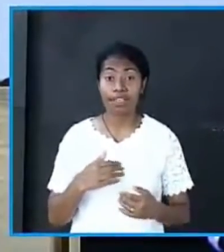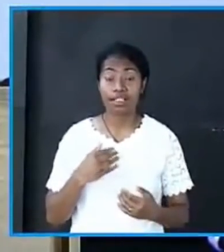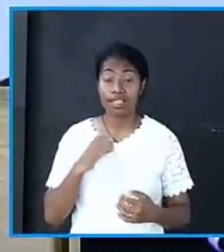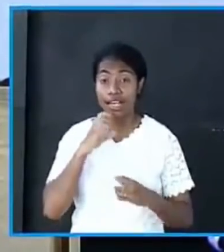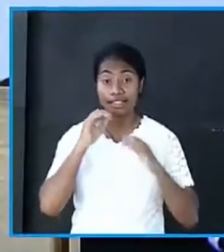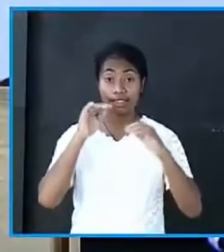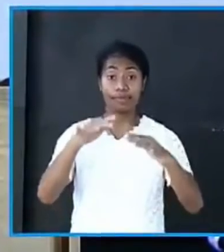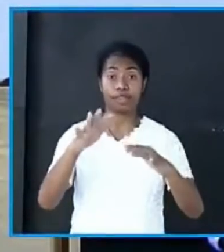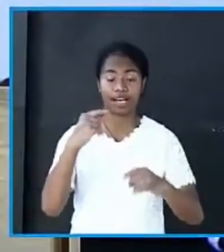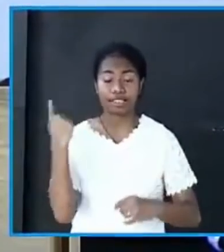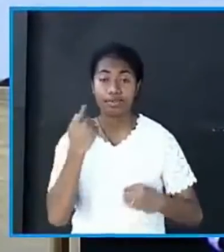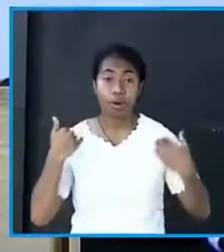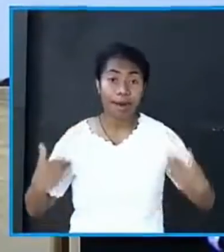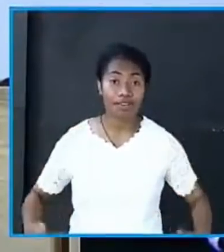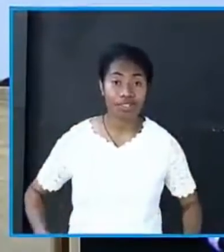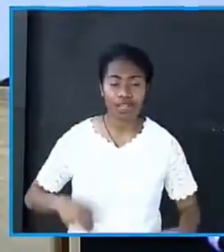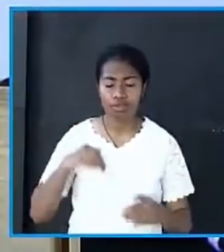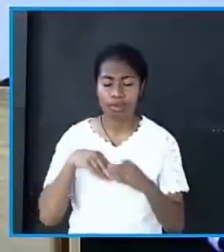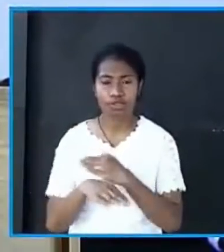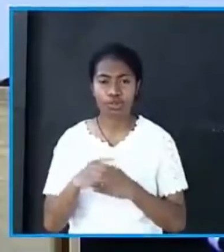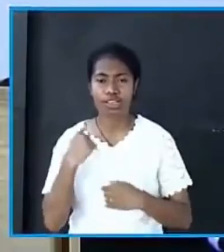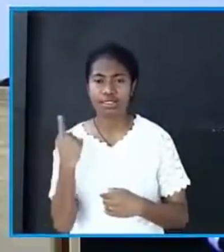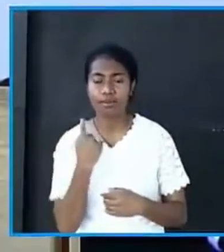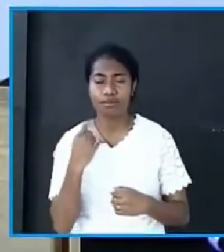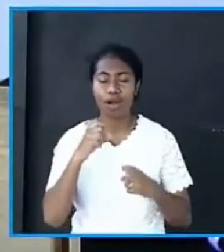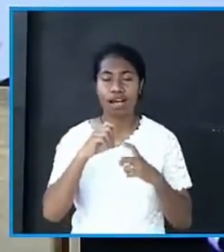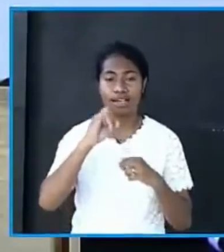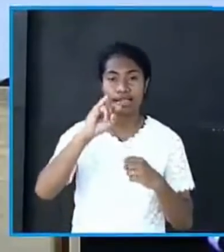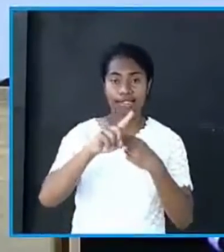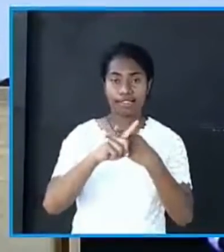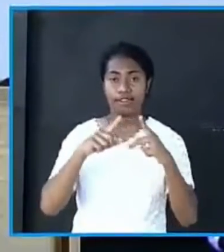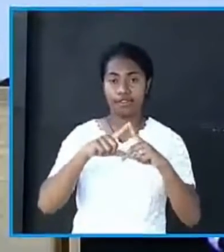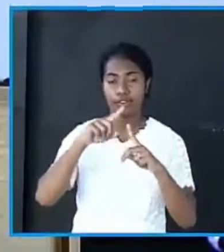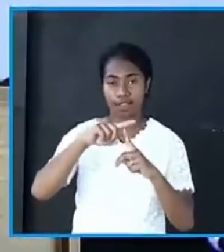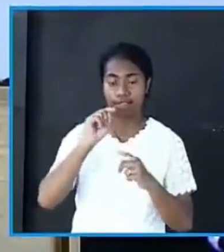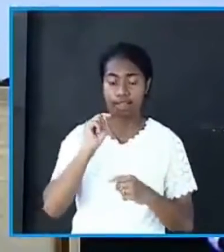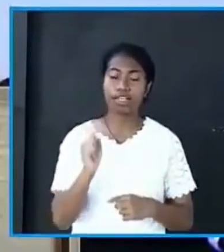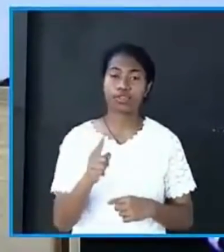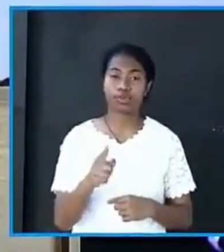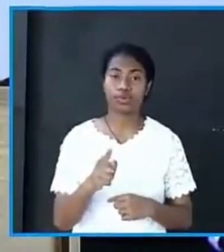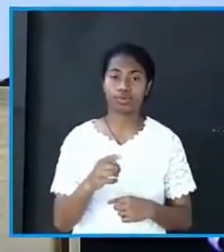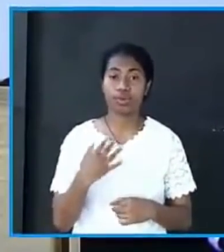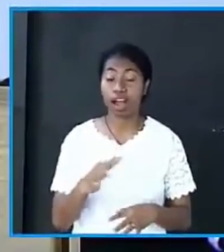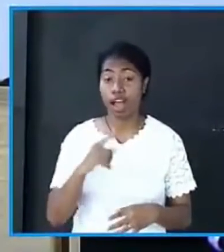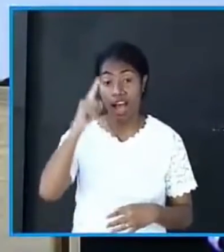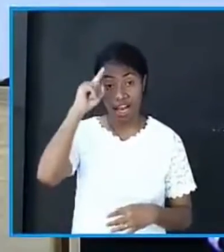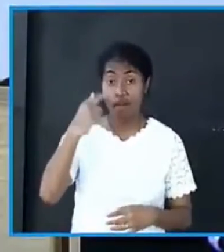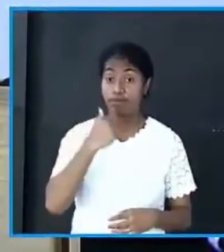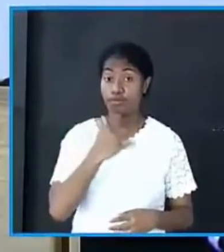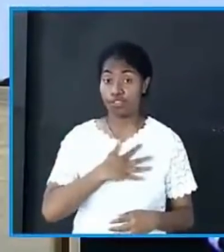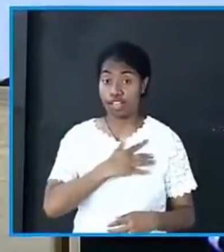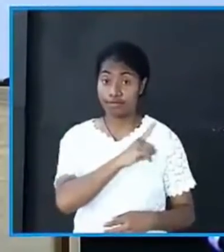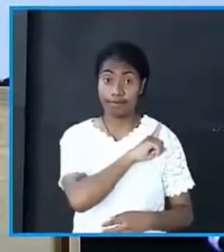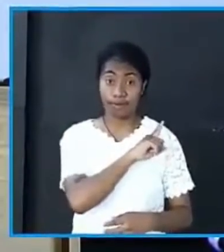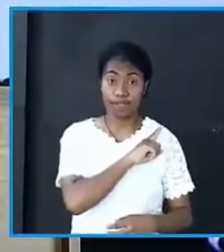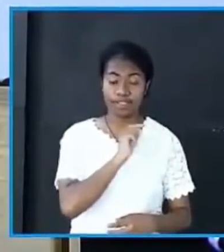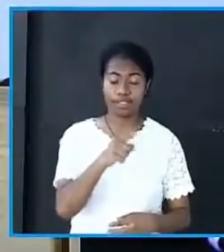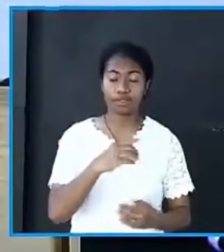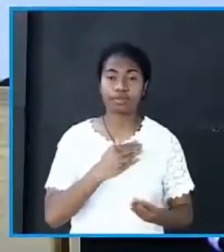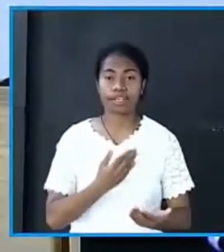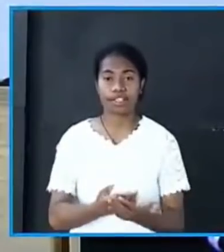sifat itu sehingga Allah itu pribadi akhirnya manusia dimasukkan sifat pribadi sehingga